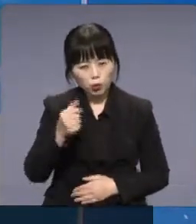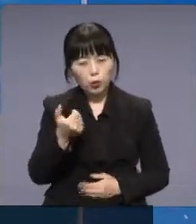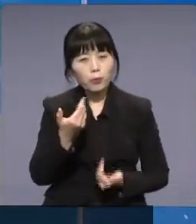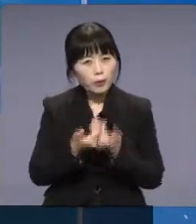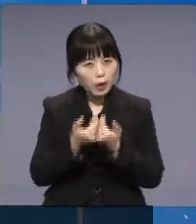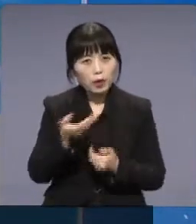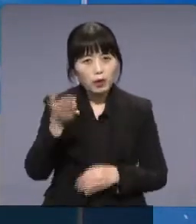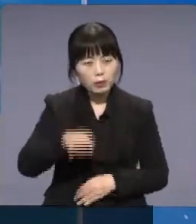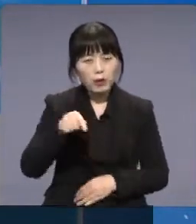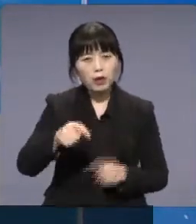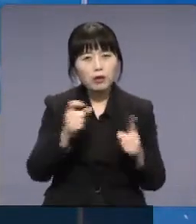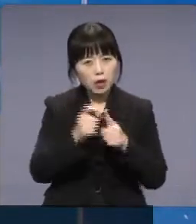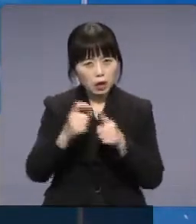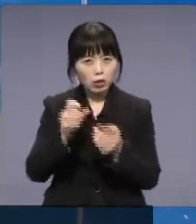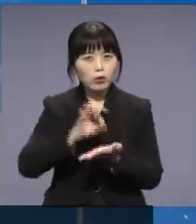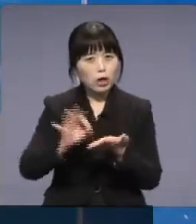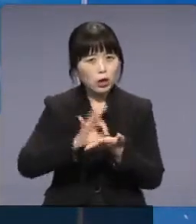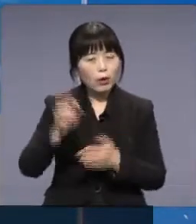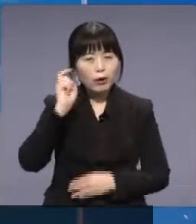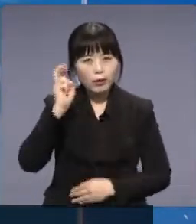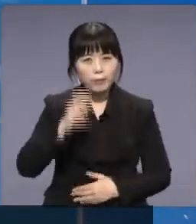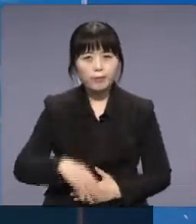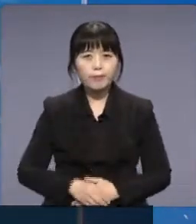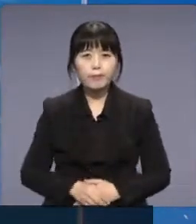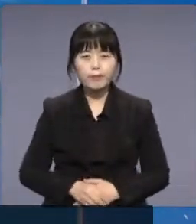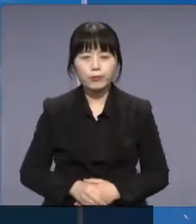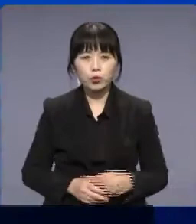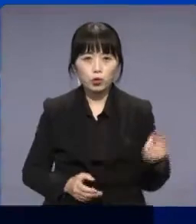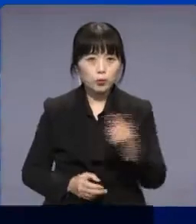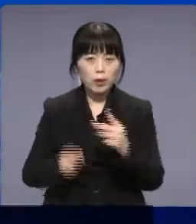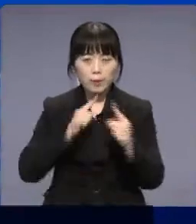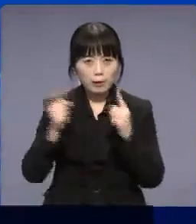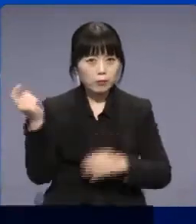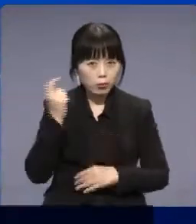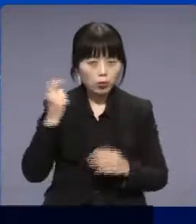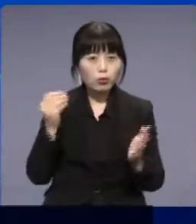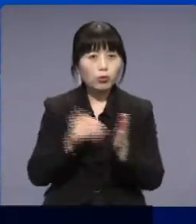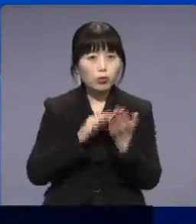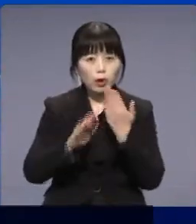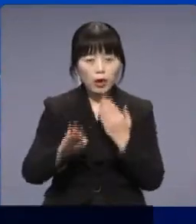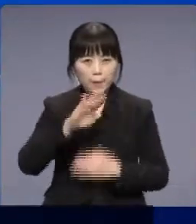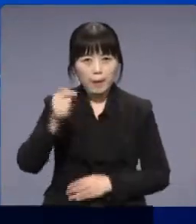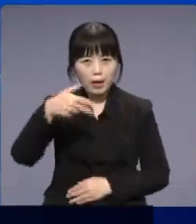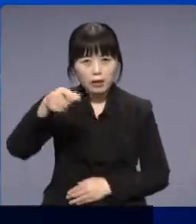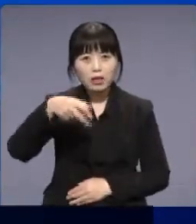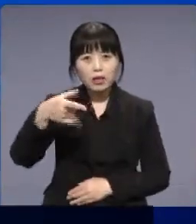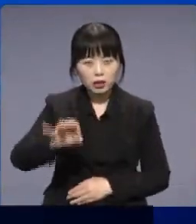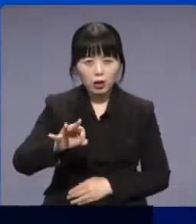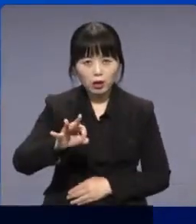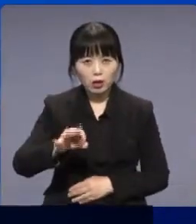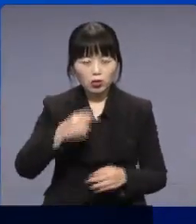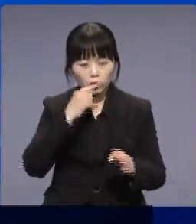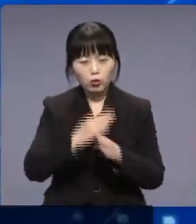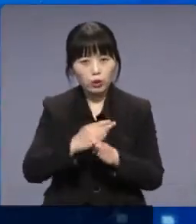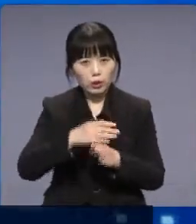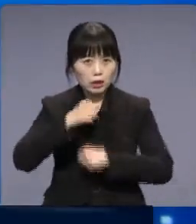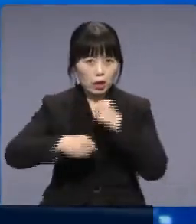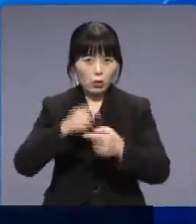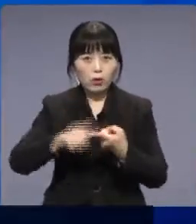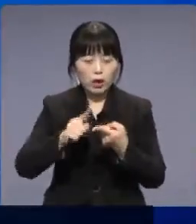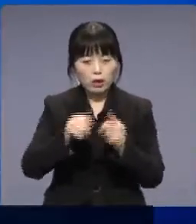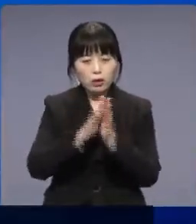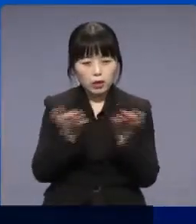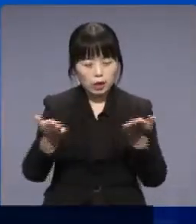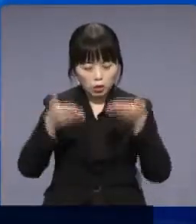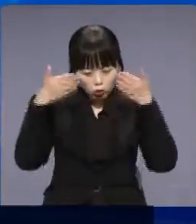용어를 사용한 게 아닌가 뭐 이런 생각이 듭니다. 네. 두 분의 말씀을 듣고 나니까 반지성주의나 자유에 관련된 책들이 앞으로 좀